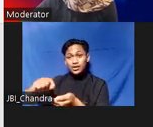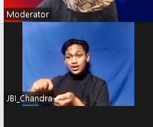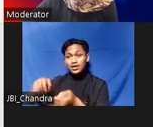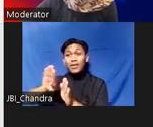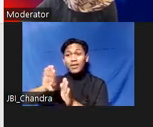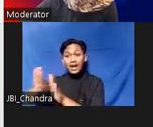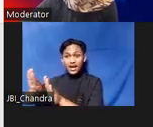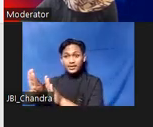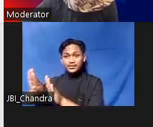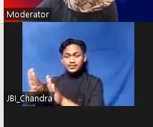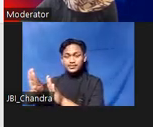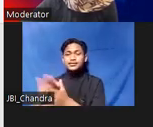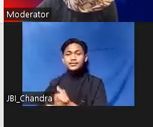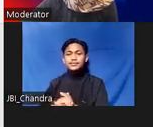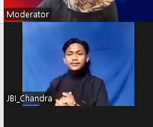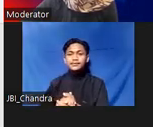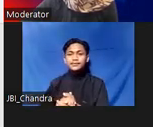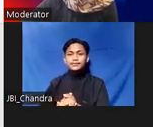ya iya